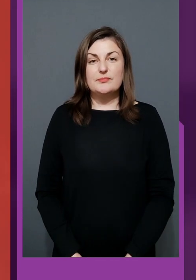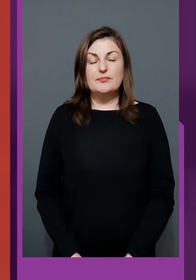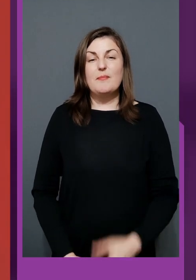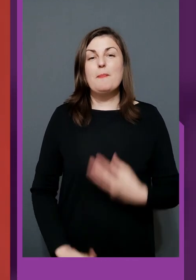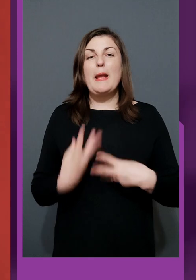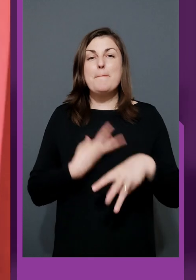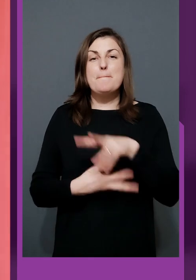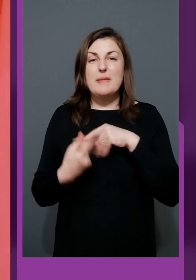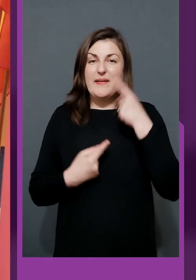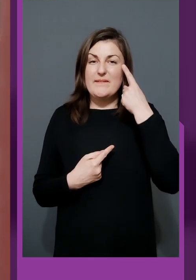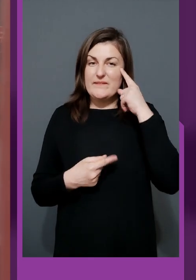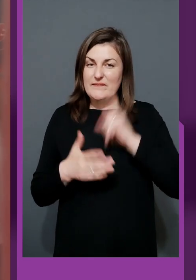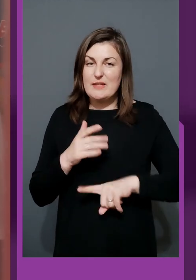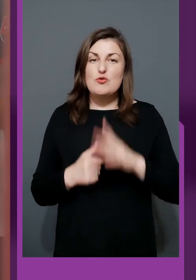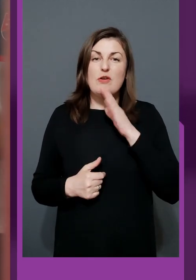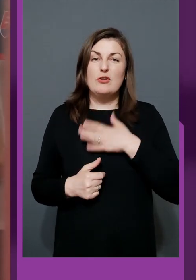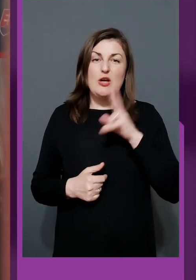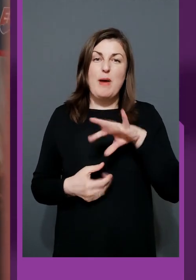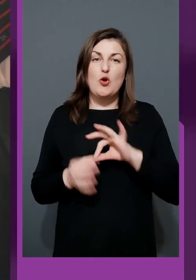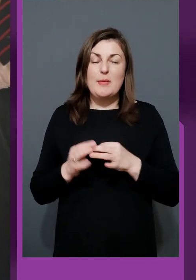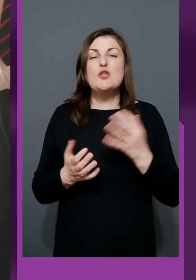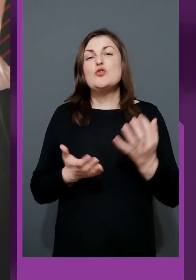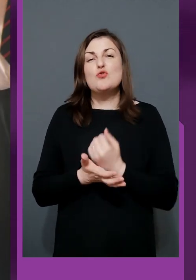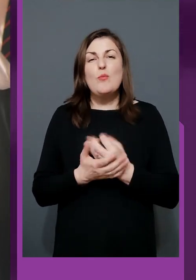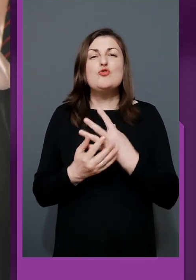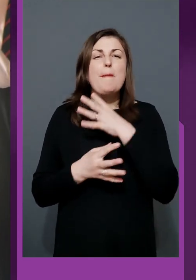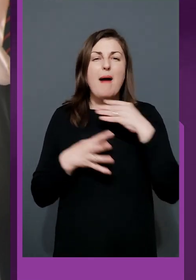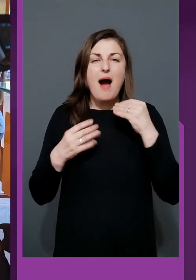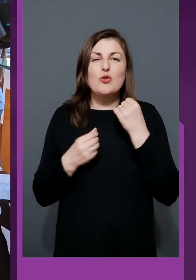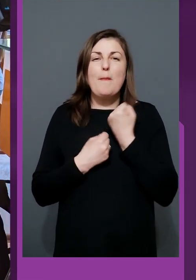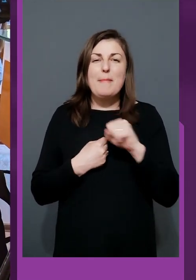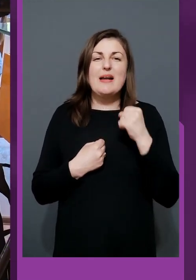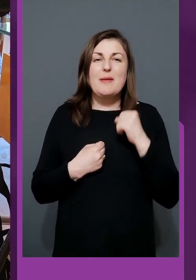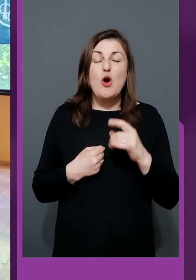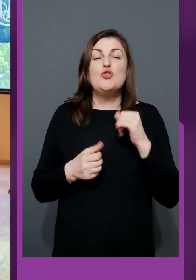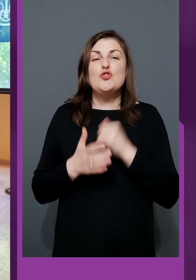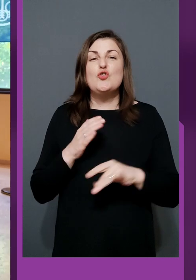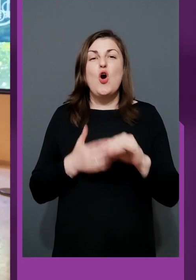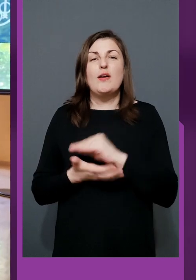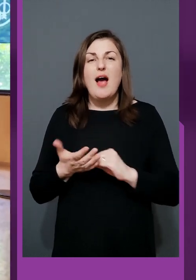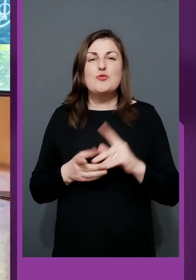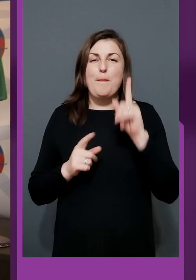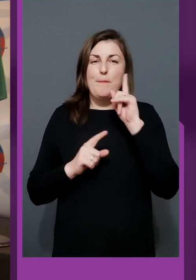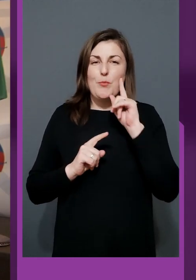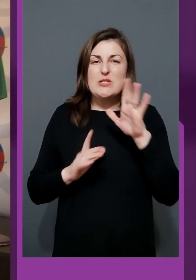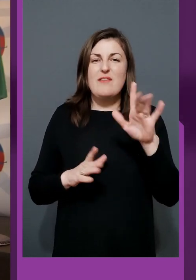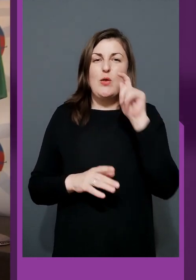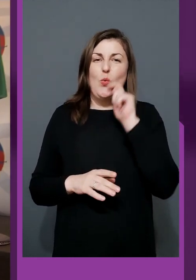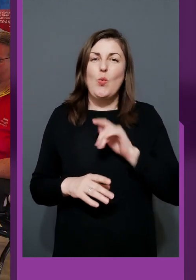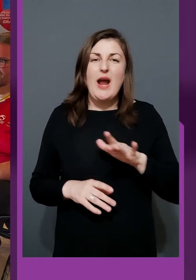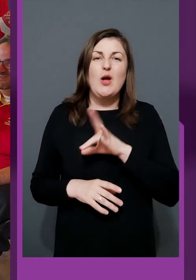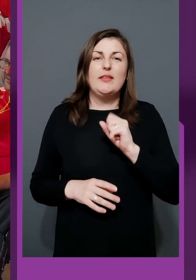Україні Ми віримо що наші паралімпійці здобудуть ще багато перемог та щоразу прославлятимуть